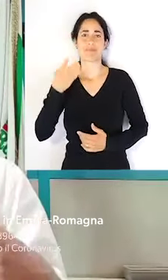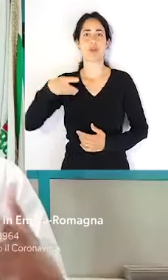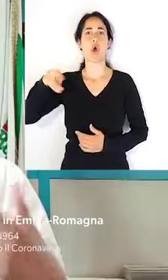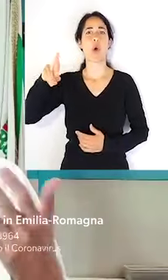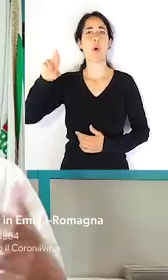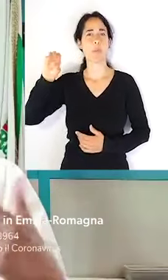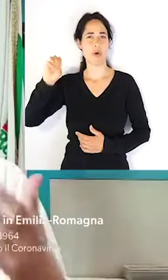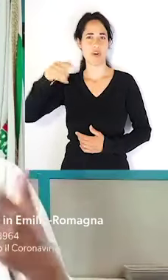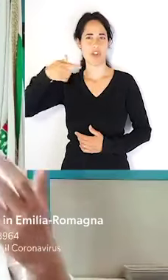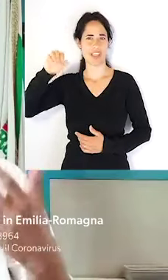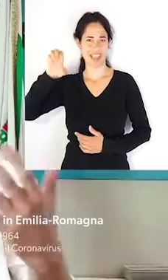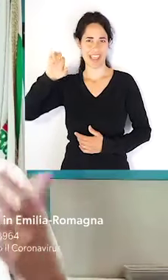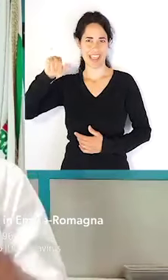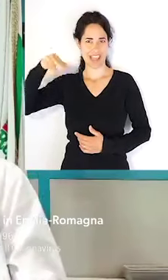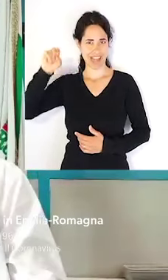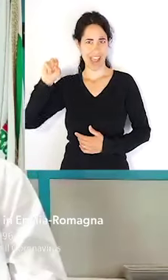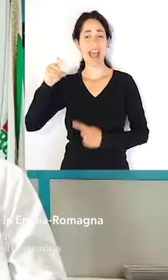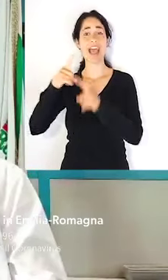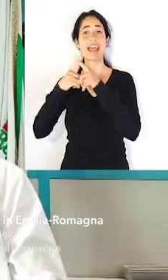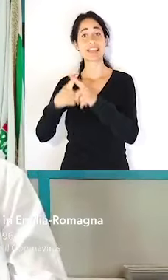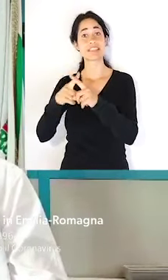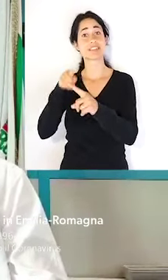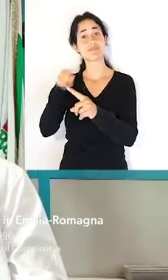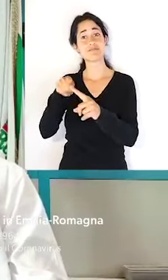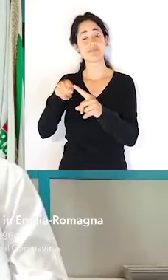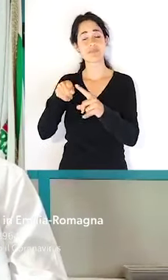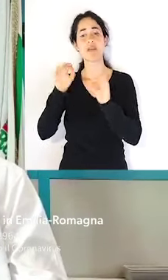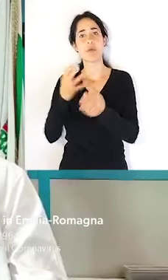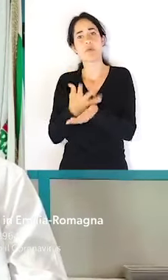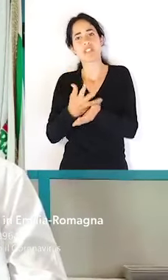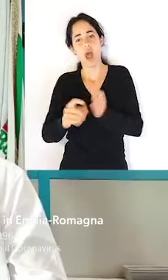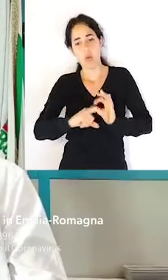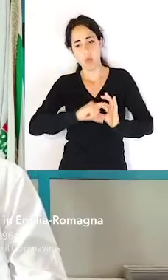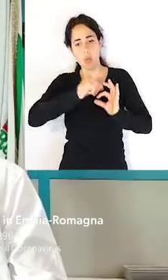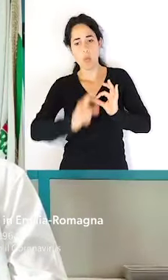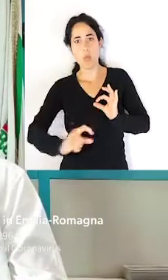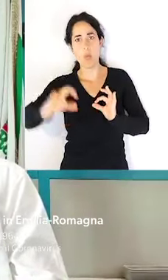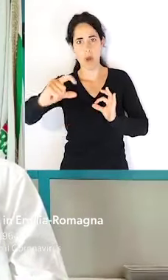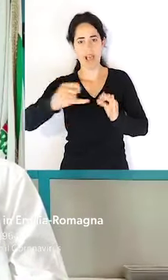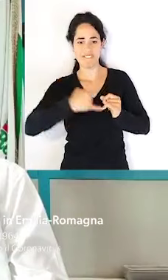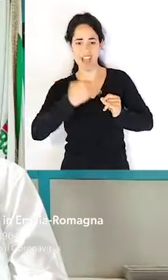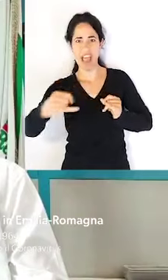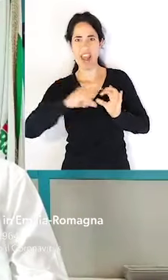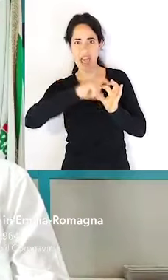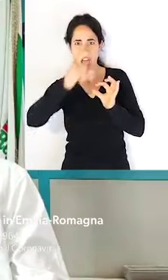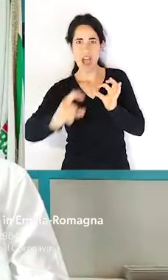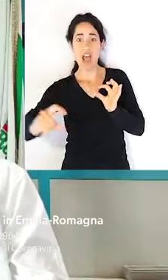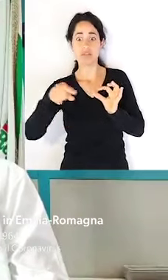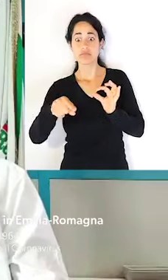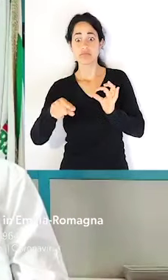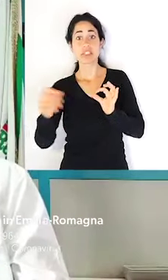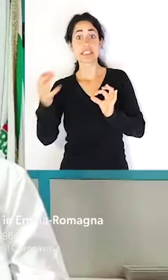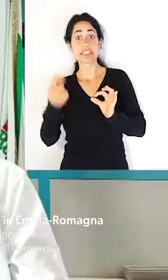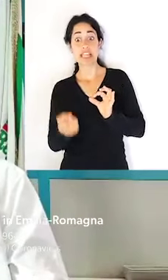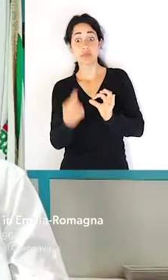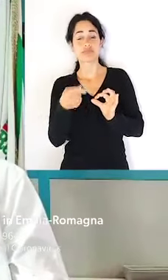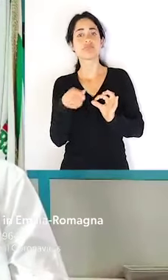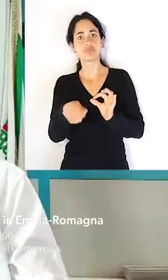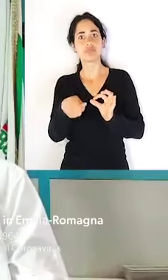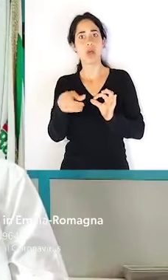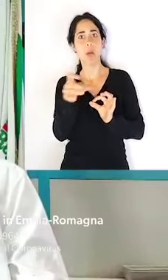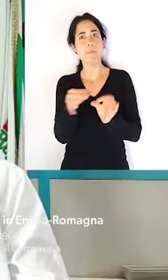in caso di innalzamento molto elevato della stessa è probabile una diciamo, situazione